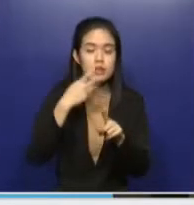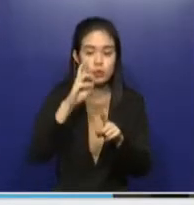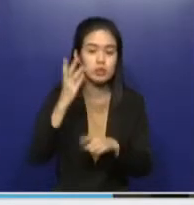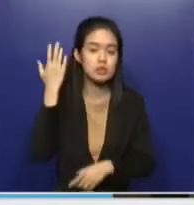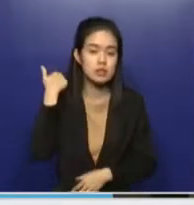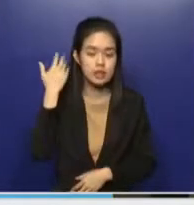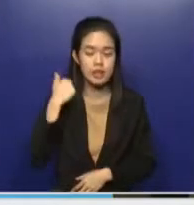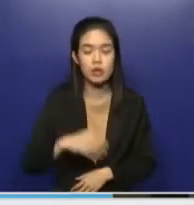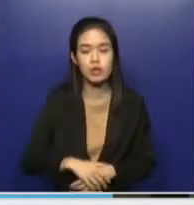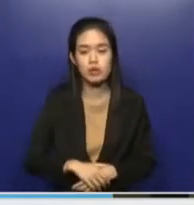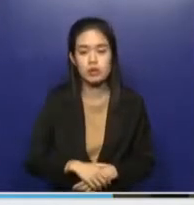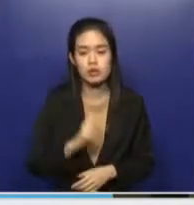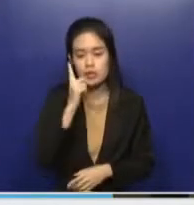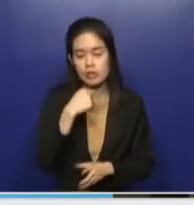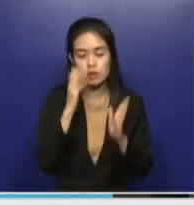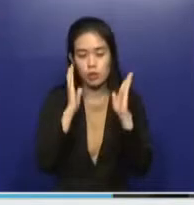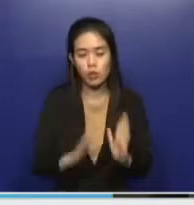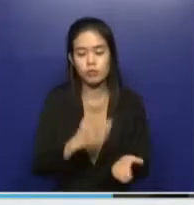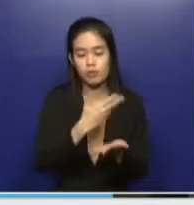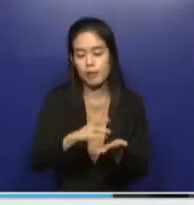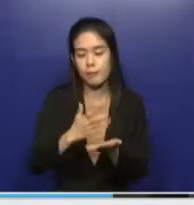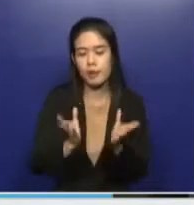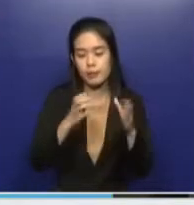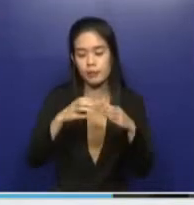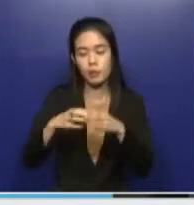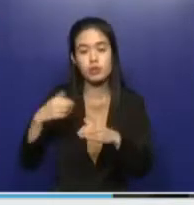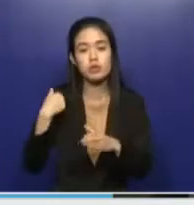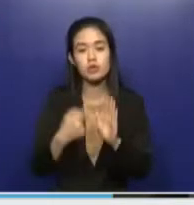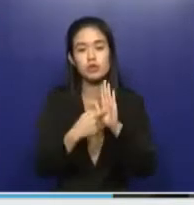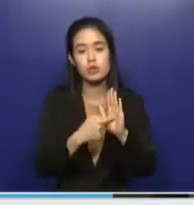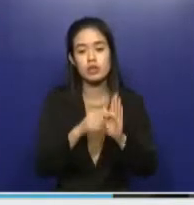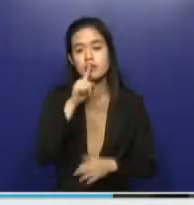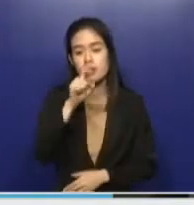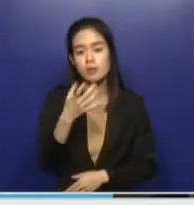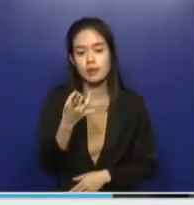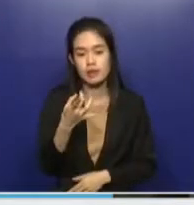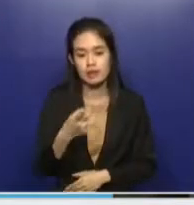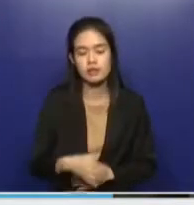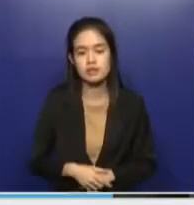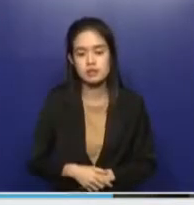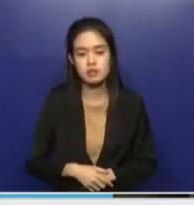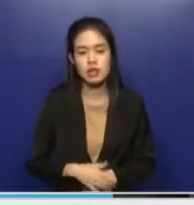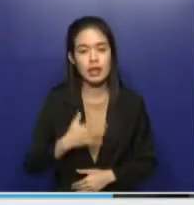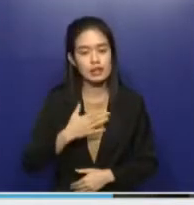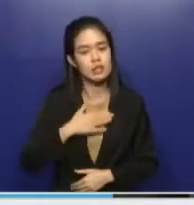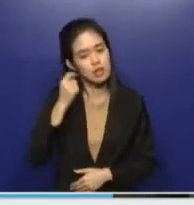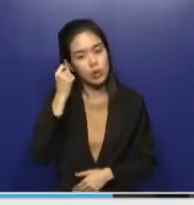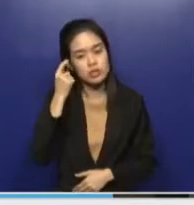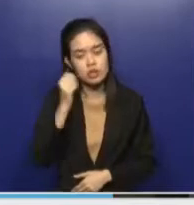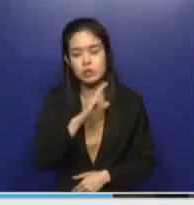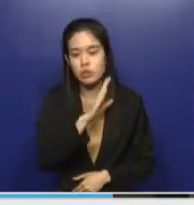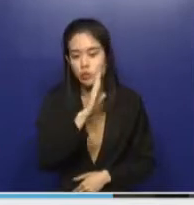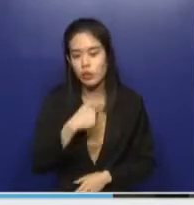ทของบุคคลที่ประกาศนั้นเนี่ยนะครับตั้งอยู่บนสมมติฐานอะไรในความเข้าใจของผมก็คือตั้งอยู่บนสมมติฐ